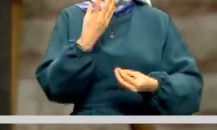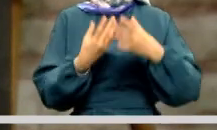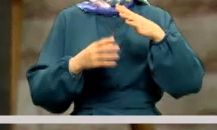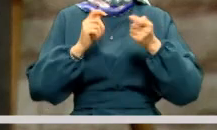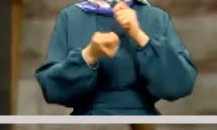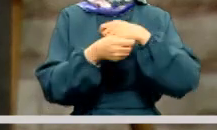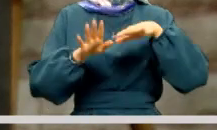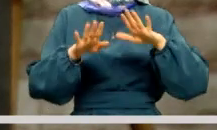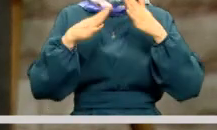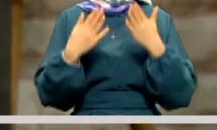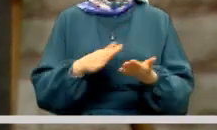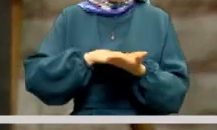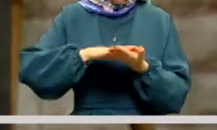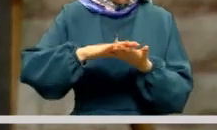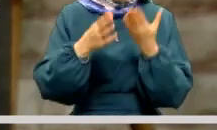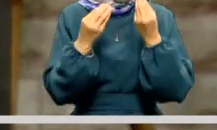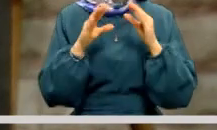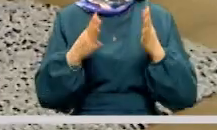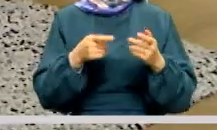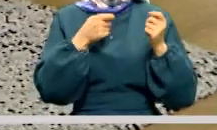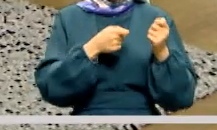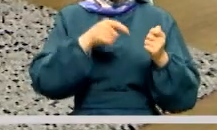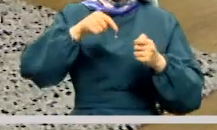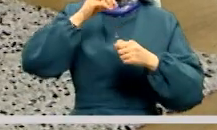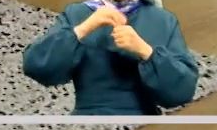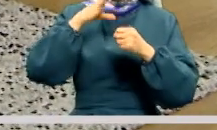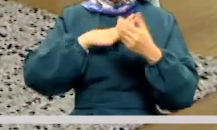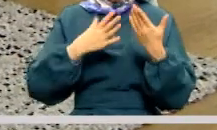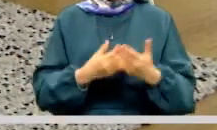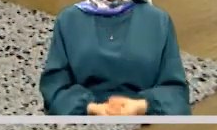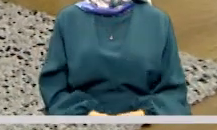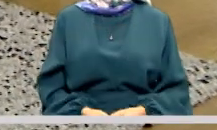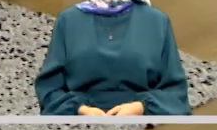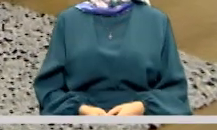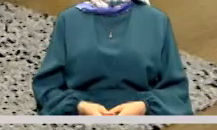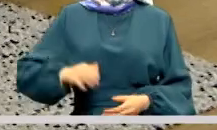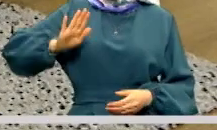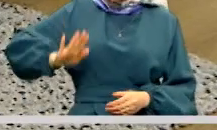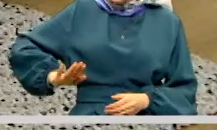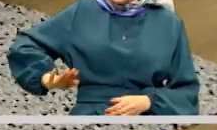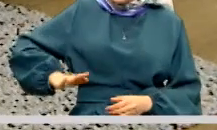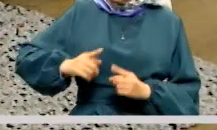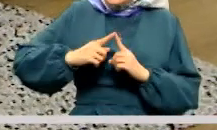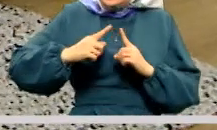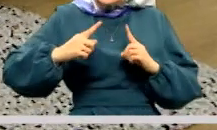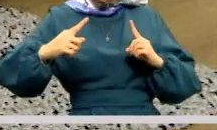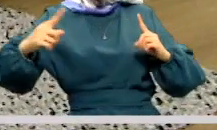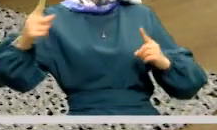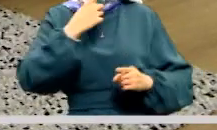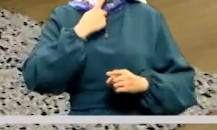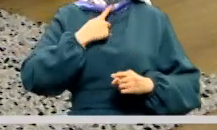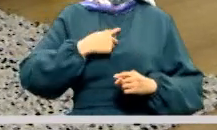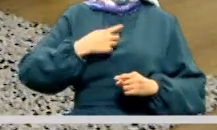düzelmeleri beraberinde getirirken eğitim bunun içini var Dolayısıyla küçük yaştan itibaren nefsimizi çocuklarımızı